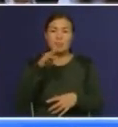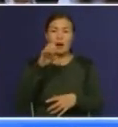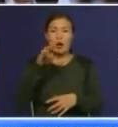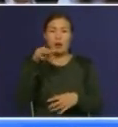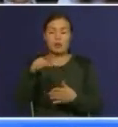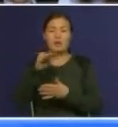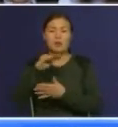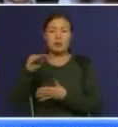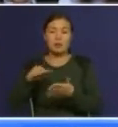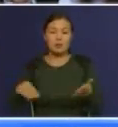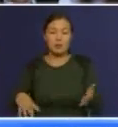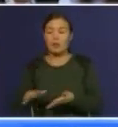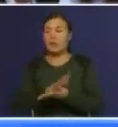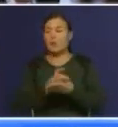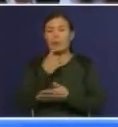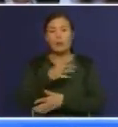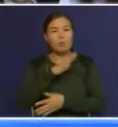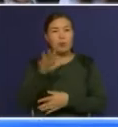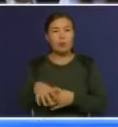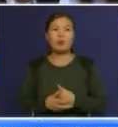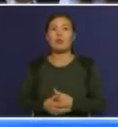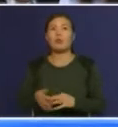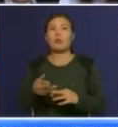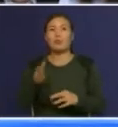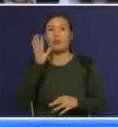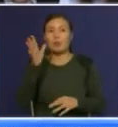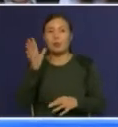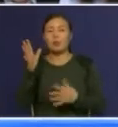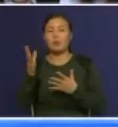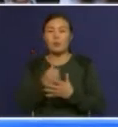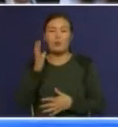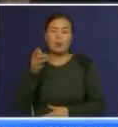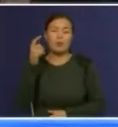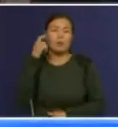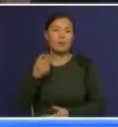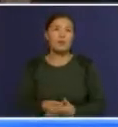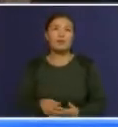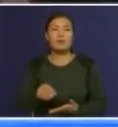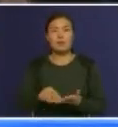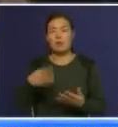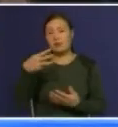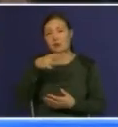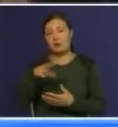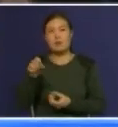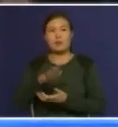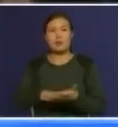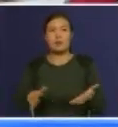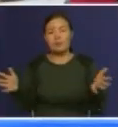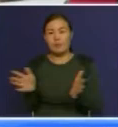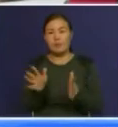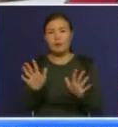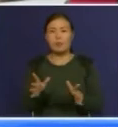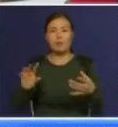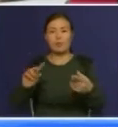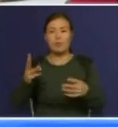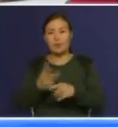жаздық. Және ешқандай қиындық тудырған жоқ. Болашақта алып кетеміз деген ойдамыз. Диктант 30 минут жалғасты, мәтін қысқа, әрі нұсқа